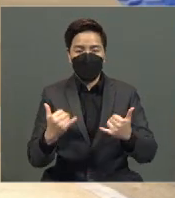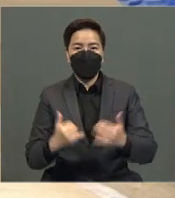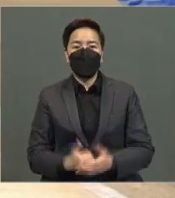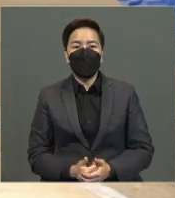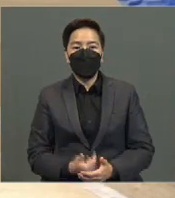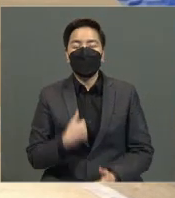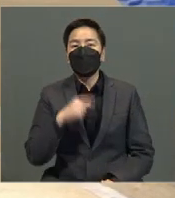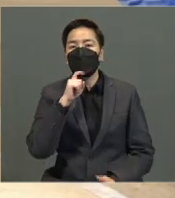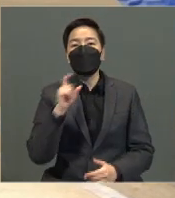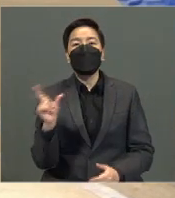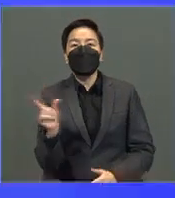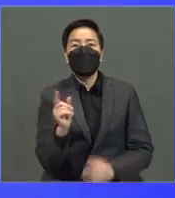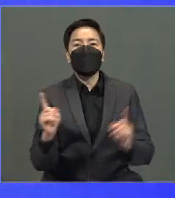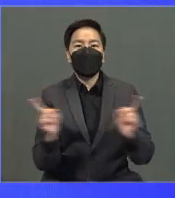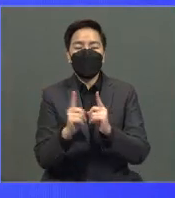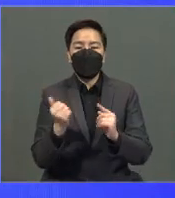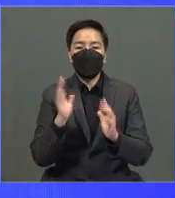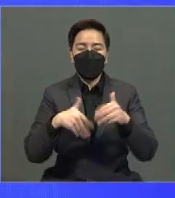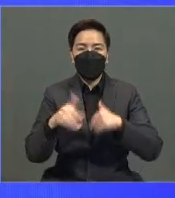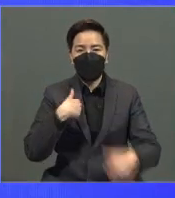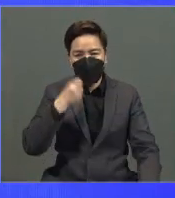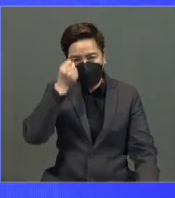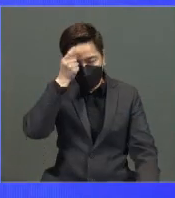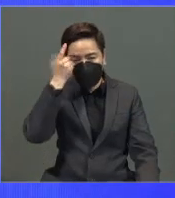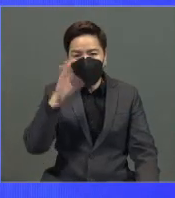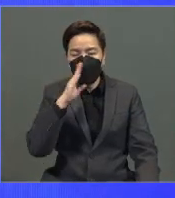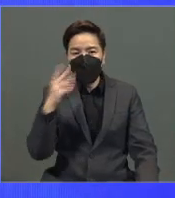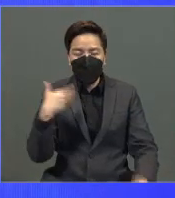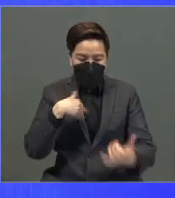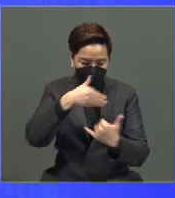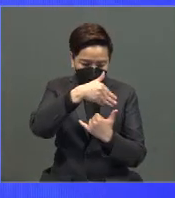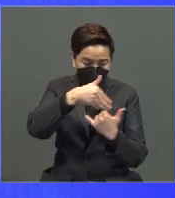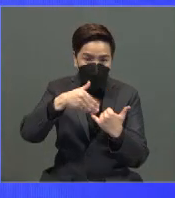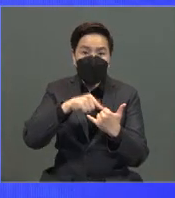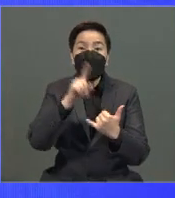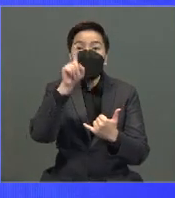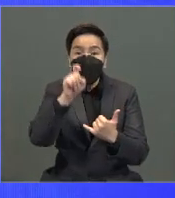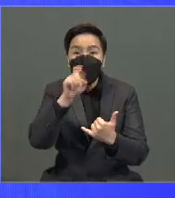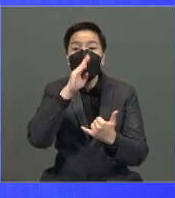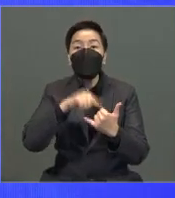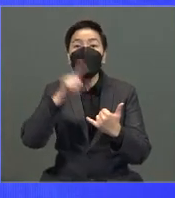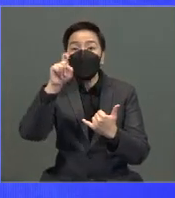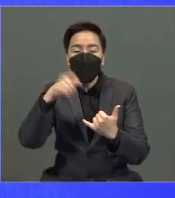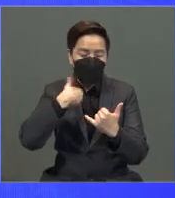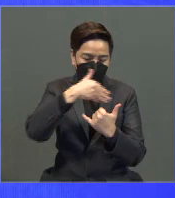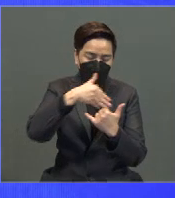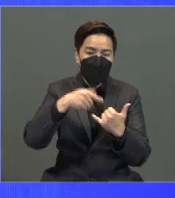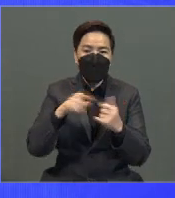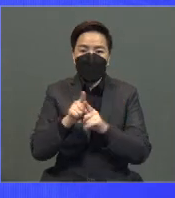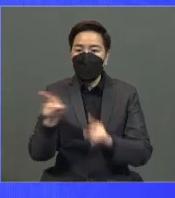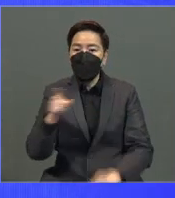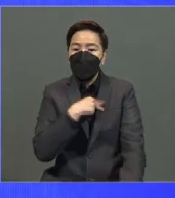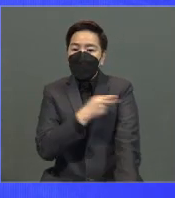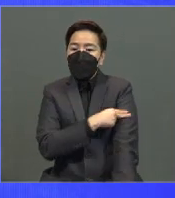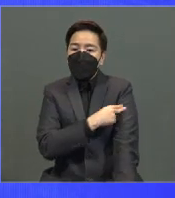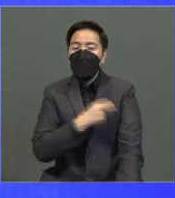ขอถามสั้นๆนิดนึงค่ะเชื่อว่าคุณผู้ชมเนี่ยเข้าใจแล้วว่าพอมีการชันสูตรหรือว่าการตรวจสอบออกมากรณีอย่างเช่นเมื่อสักครู่คุณหมอบ